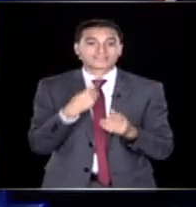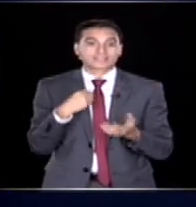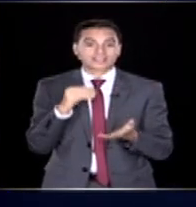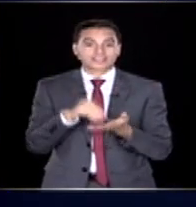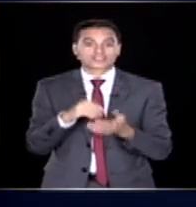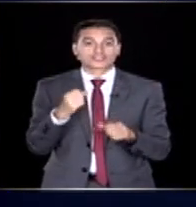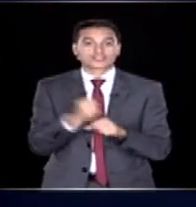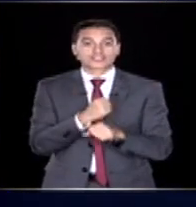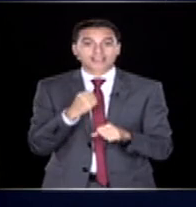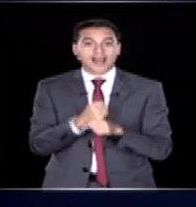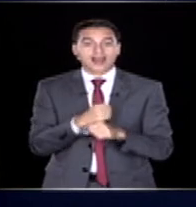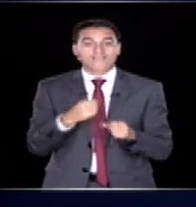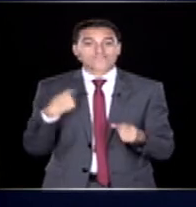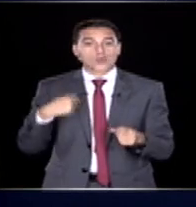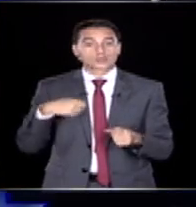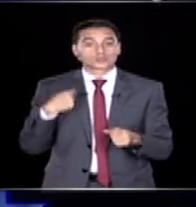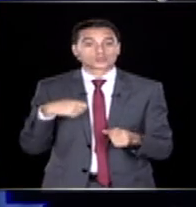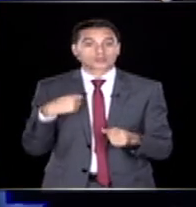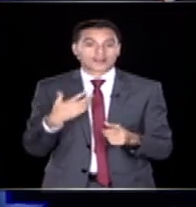الايام. اذا امسك الوزاره كمان. لا امسكها.